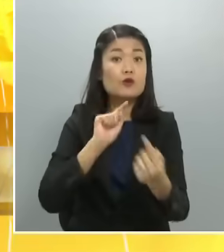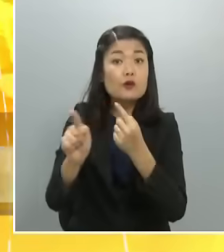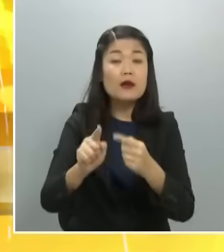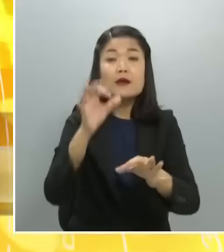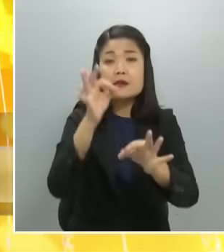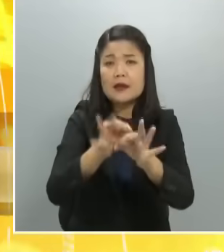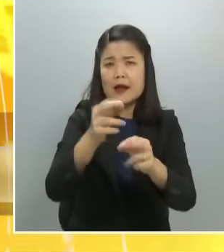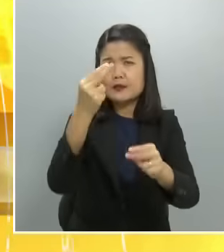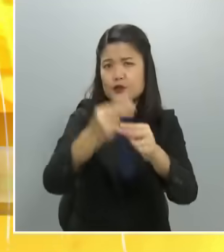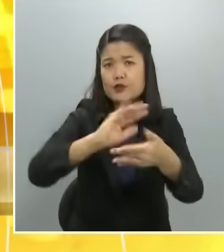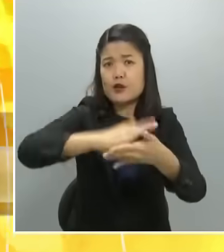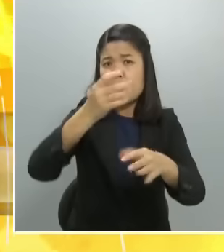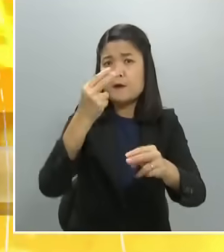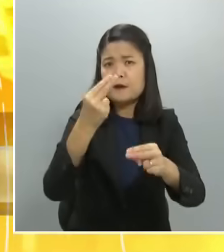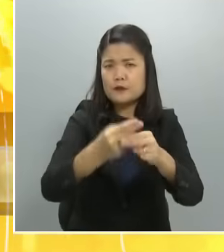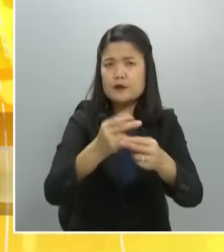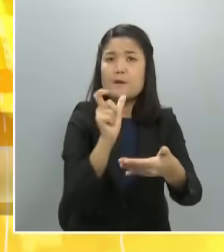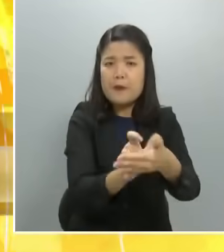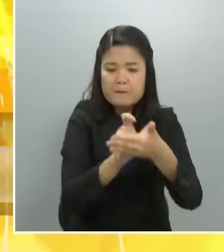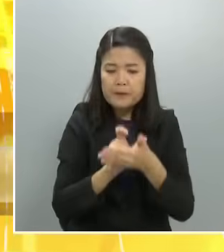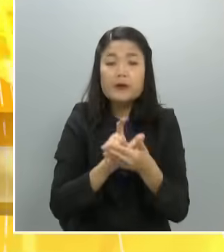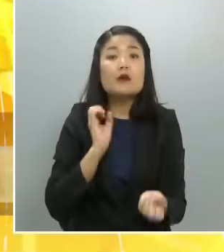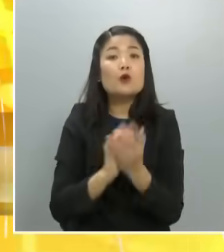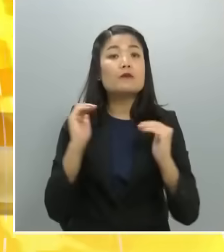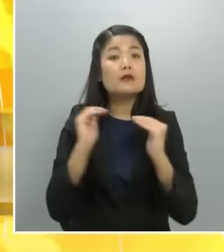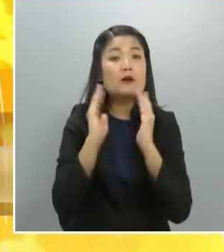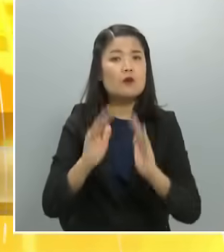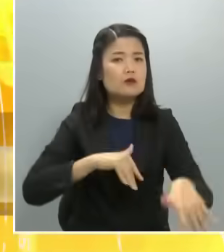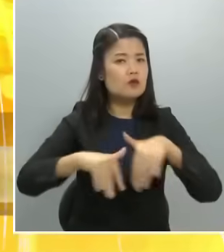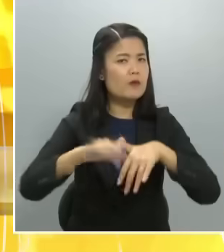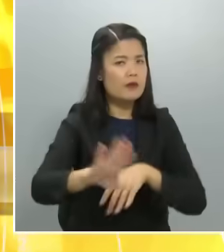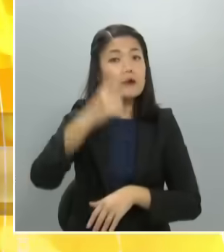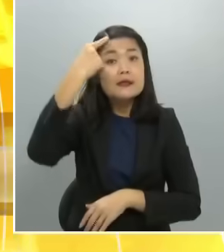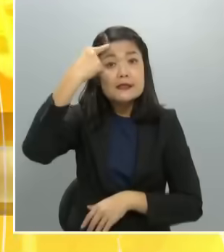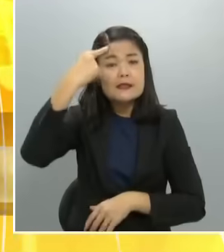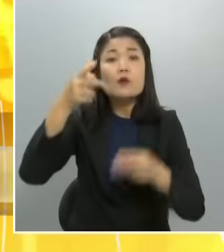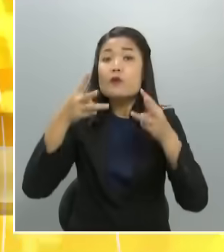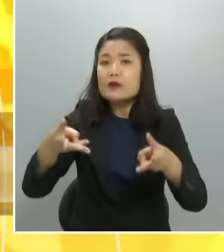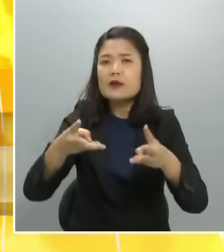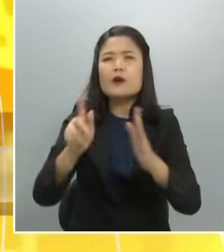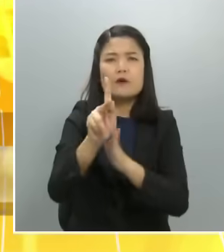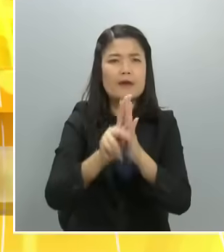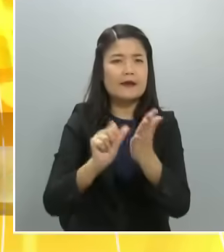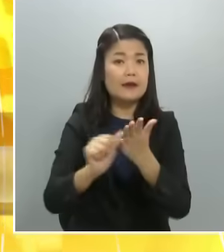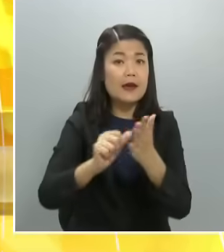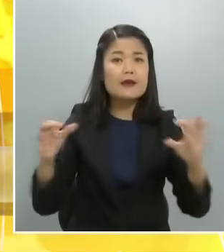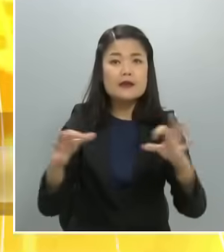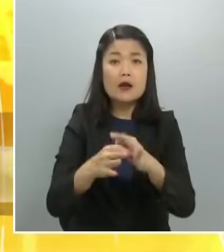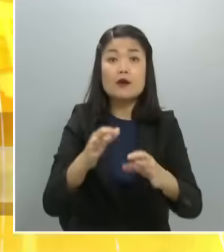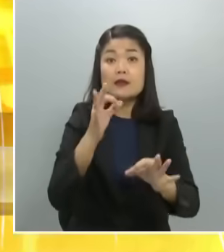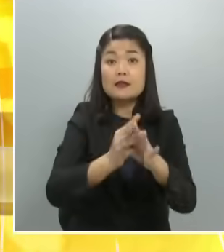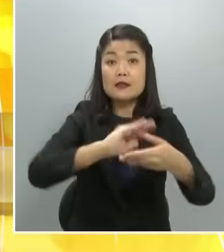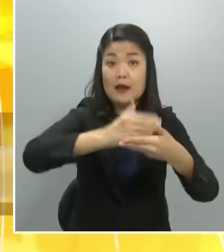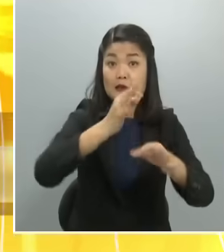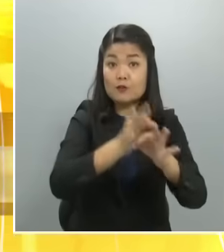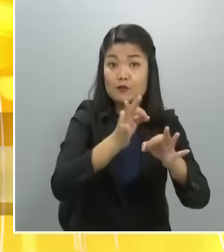โดยจะไม่กระทบสิทธิ์ของประชาชนนั่นก็แปลว่ามีแนวความคิดจะแก้กฎหมายเรื่องการเปิดบัญชีฟัง